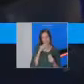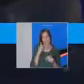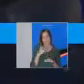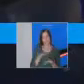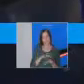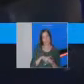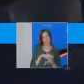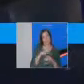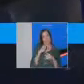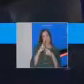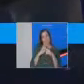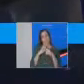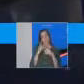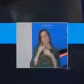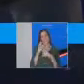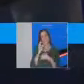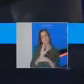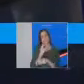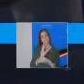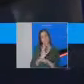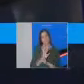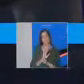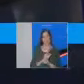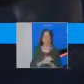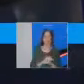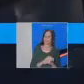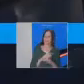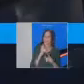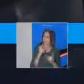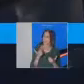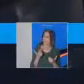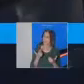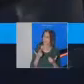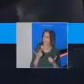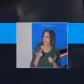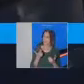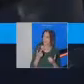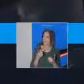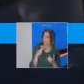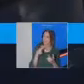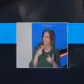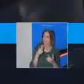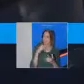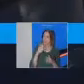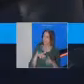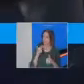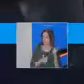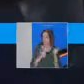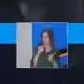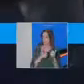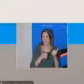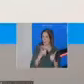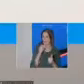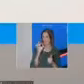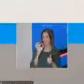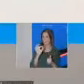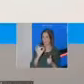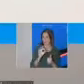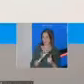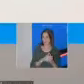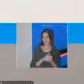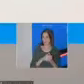ערב טוב, בתחושת אופטימיות זהירה. אוקיי, למה? ג'יי סטריט מריצים מועמד?